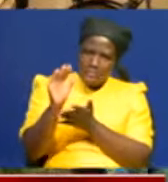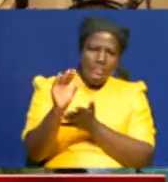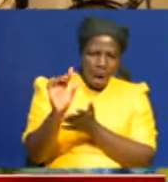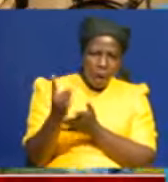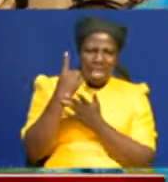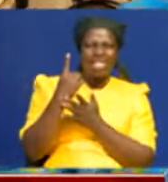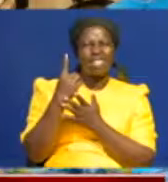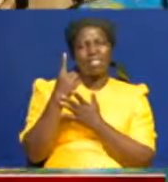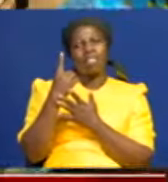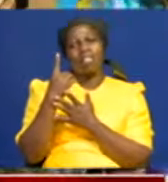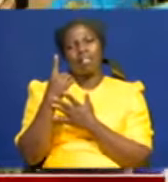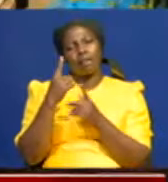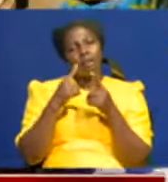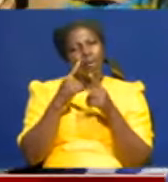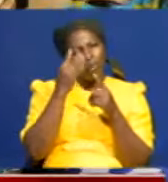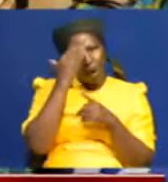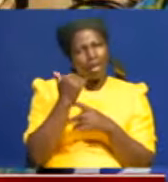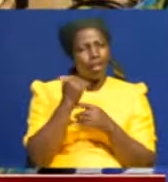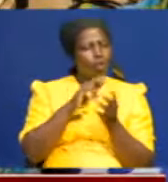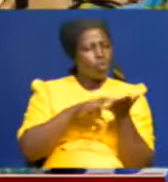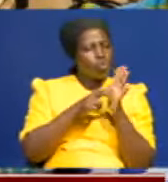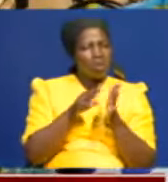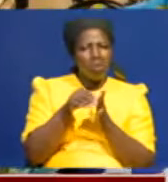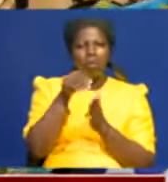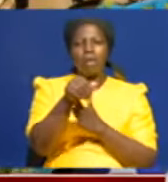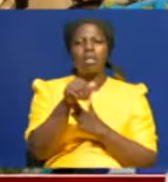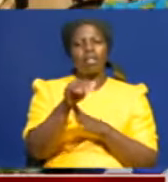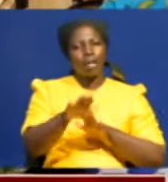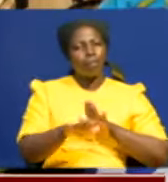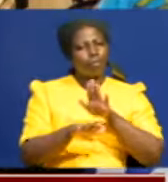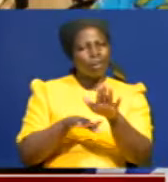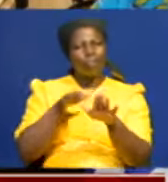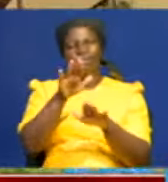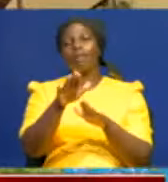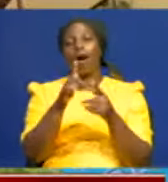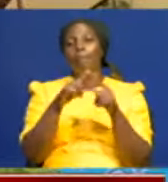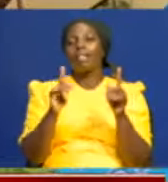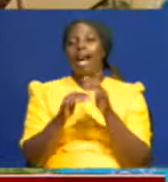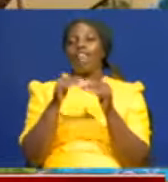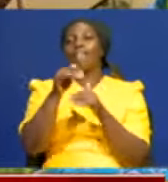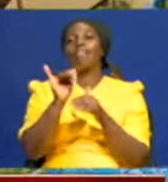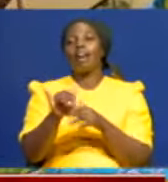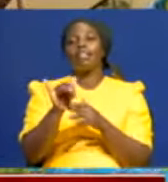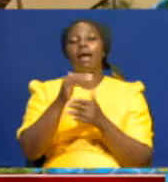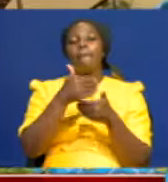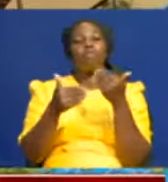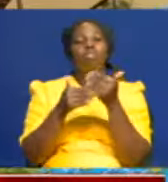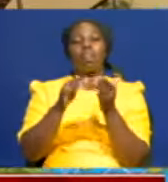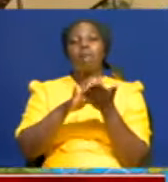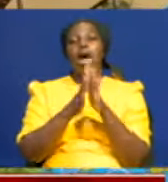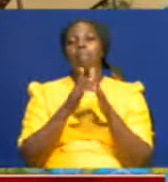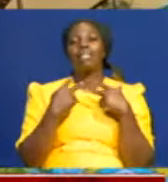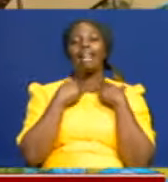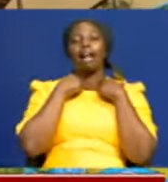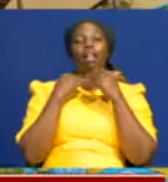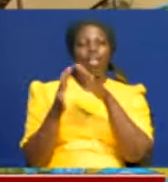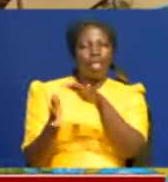huyo mpewa na stages. Baada ya hapo jengo likasimama. Wengine wamemaliza form 4,